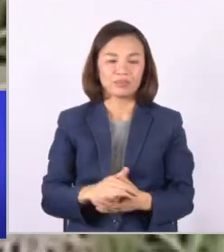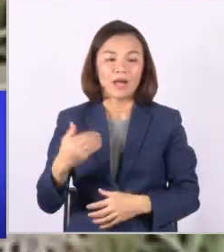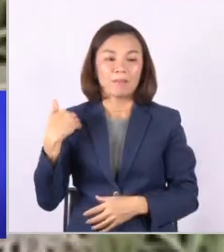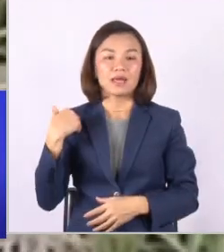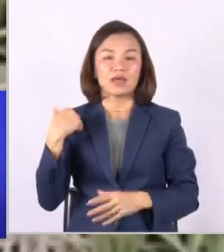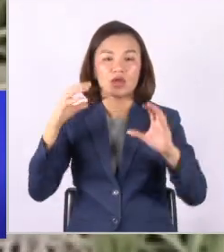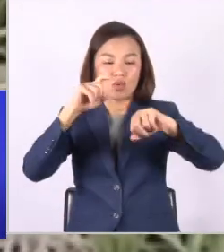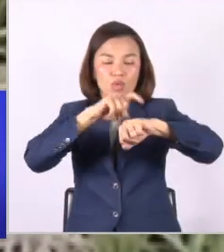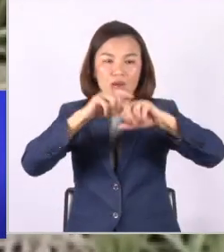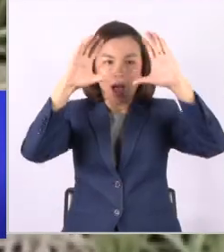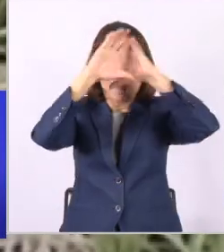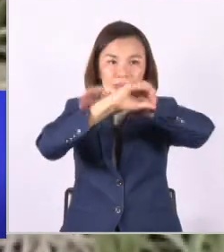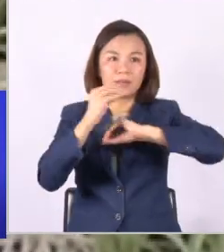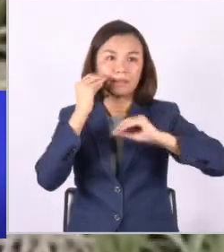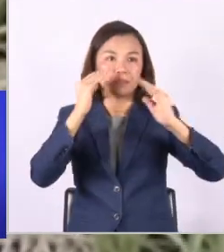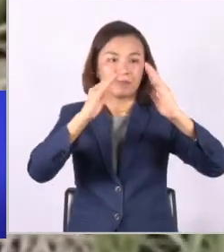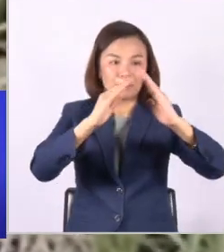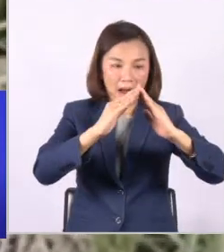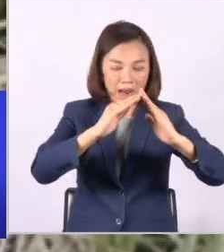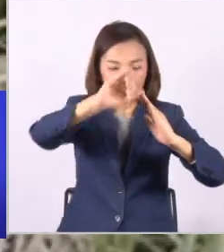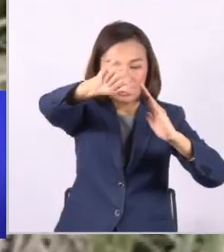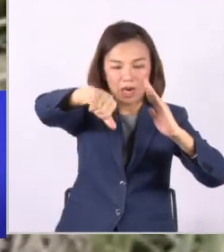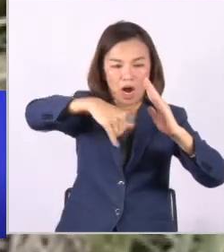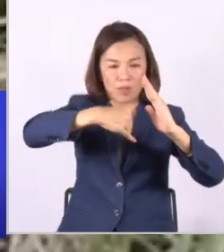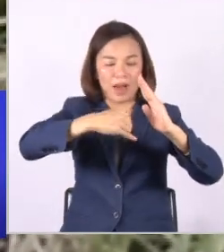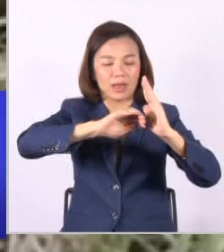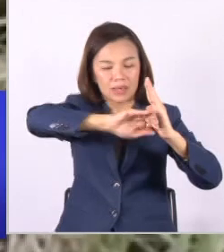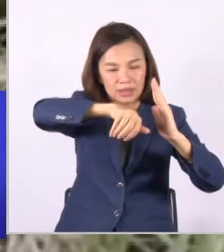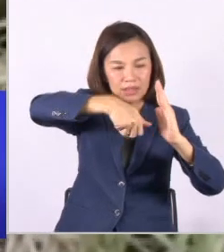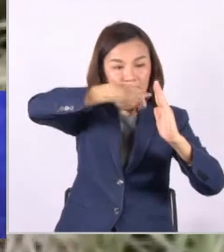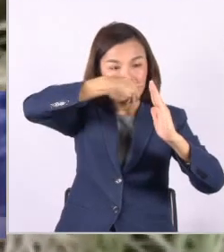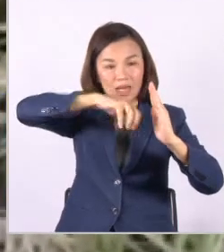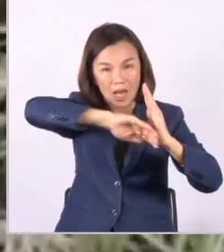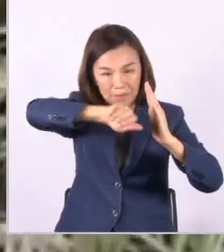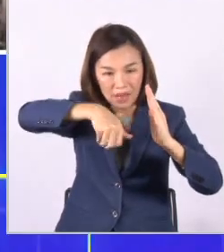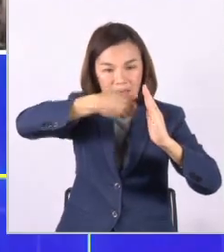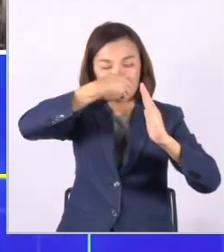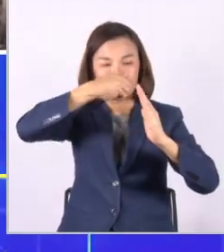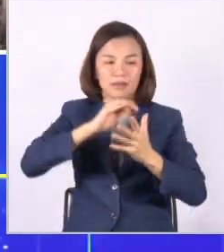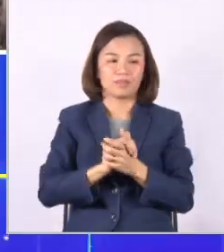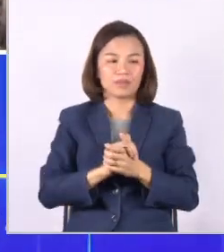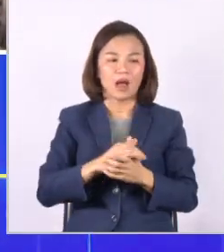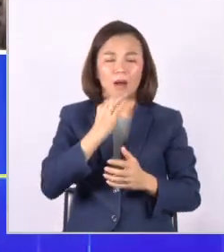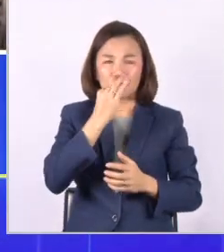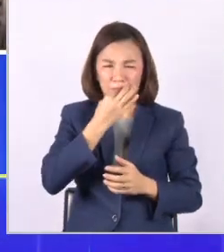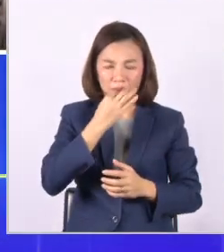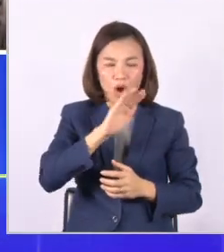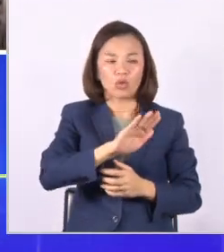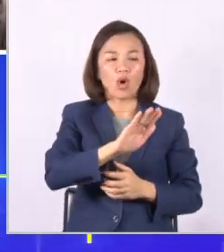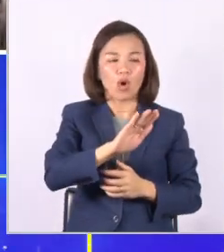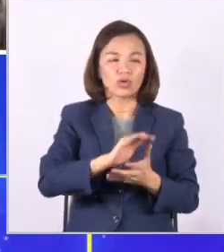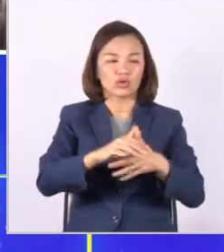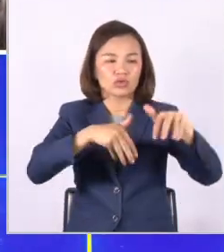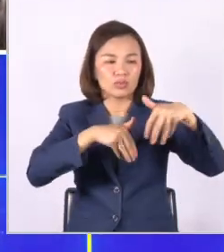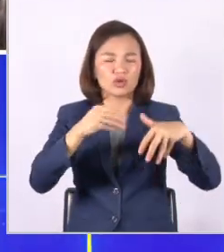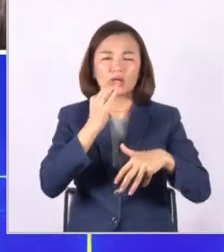กลางคืนนะฮะบางตัวไปกินข้าวเปลือกชาวบ้านไปกินเกลือชาวบ้านอะไรต่างๆเนี่ยช่างเค้าชอบเกลือไงเกลือ